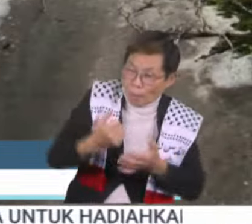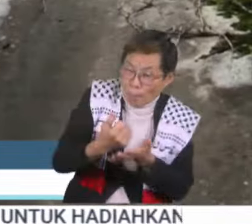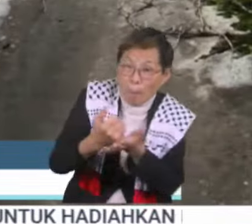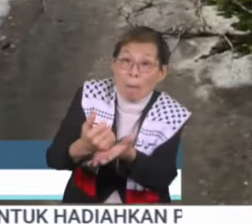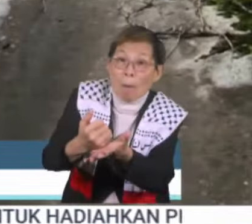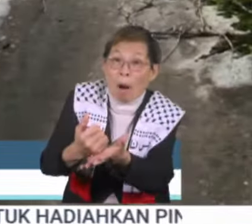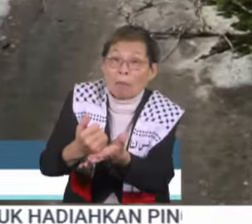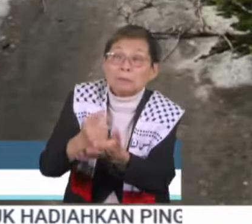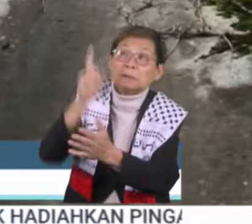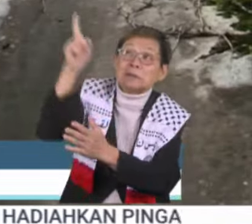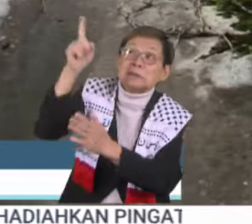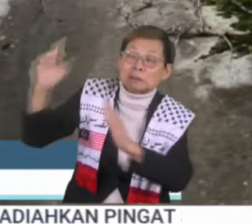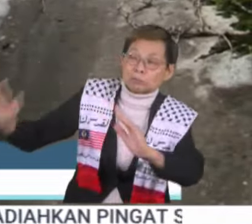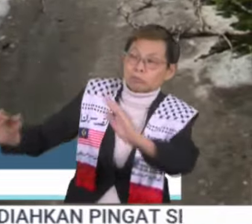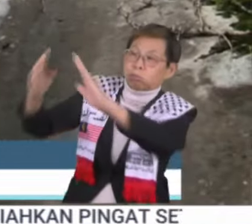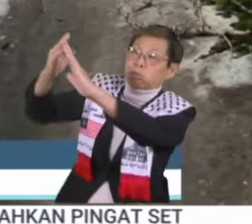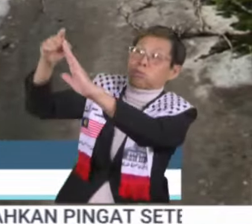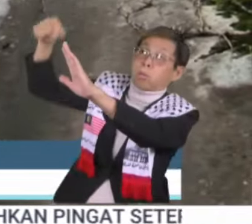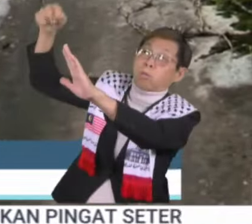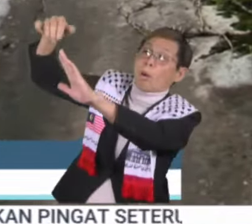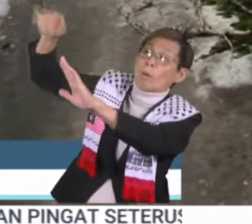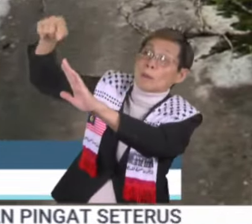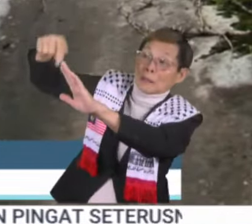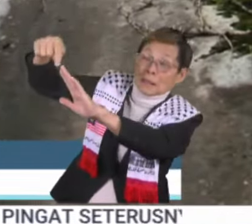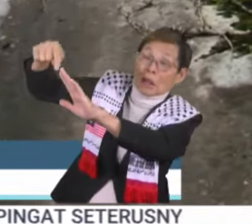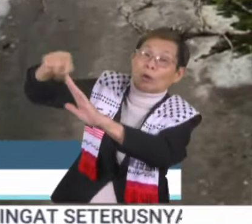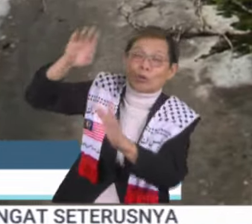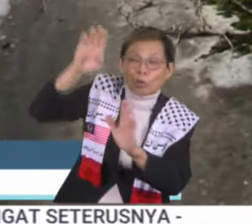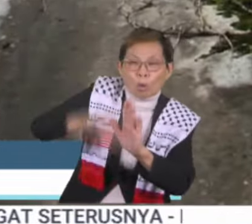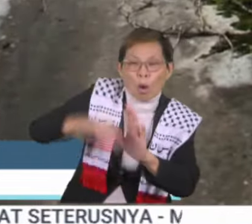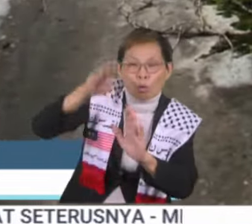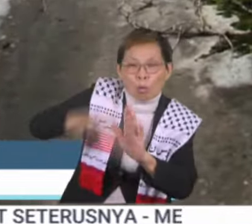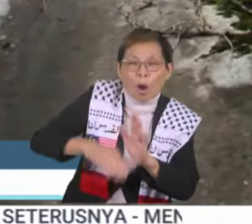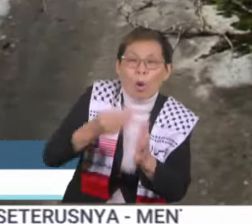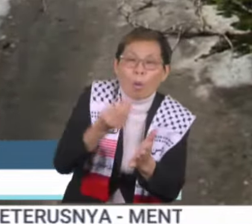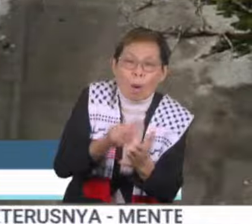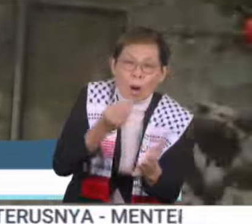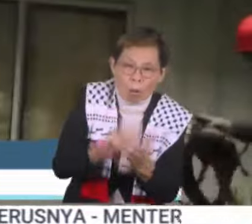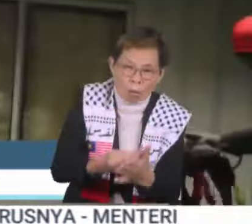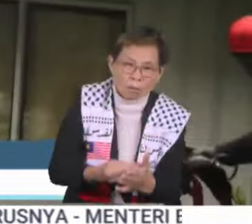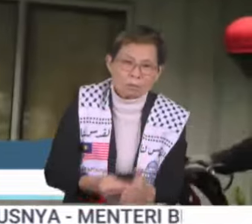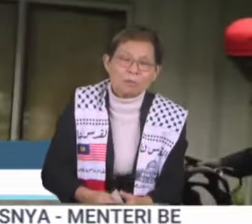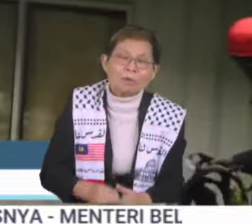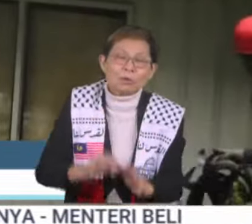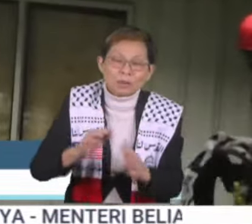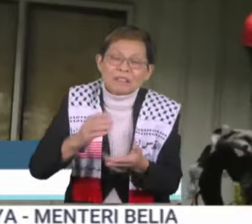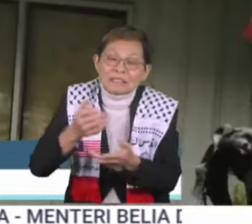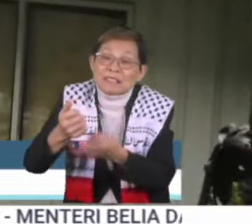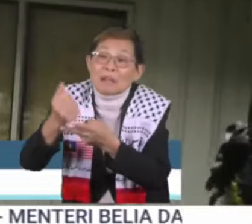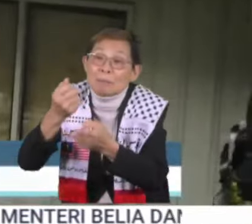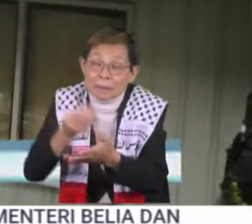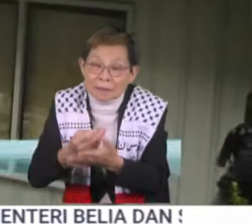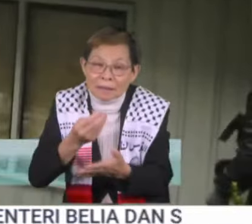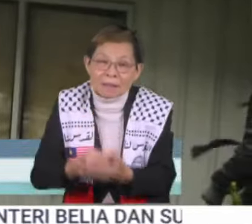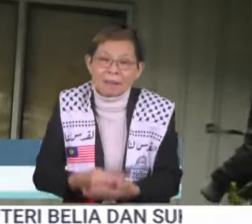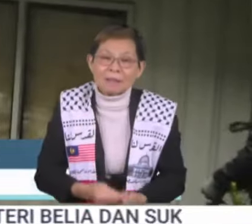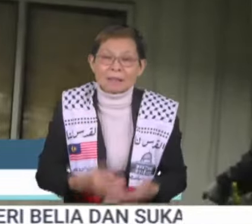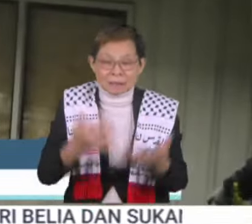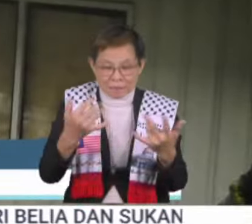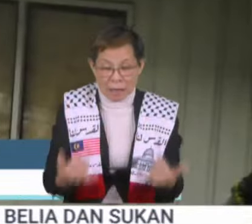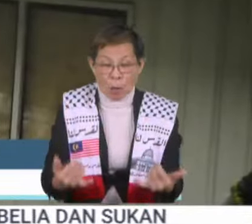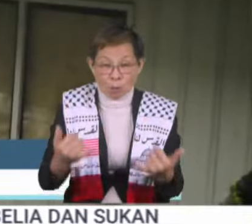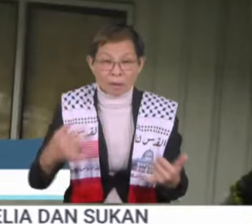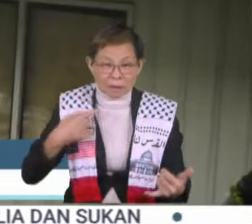yang berada di Gunting Lagadan ini untuk mengurangkan kos seberapa yang banyak. Di Gunting Lagadan ini, buat masa